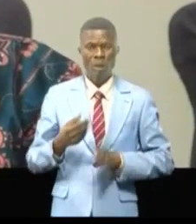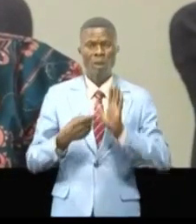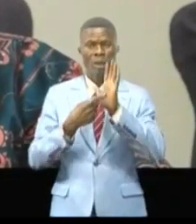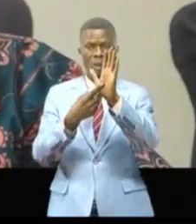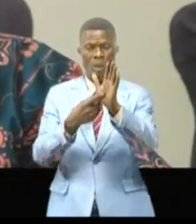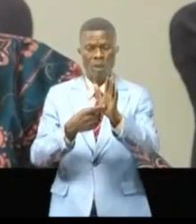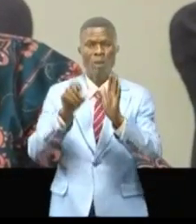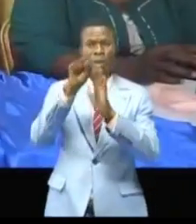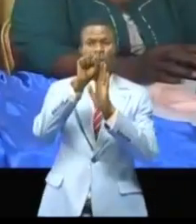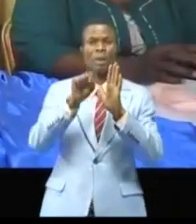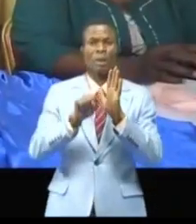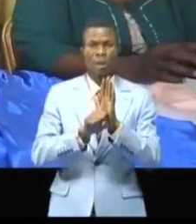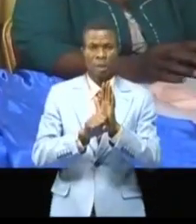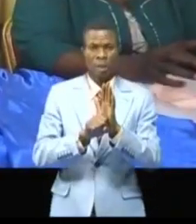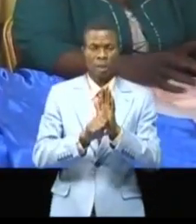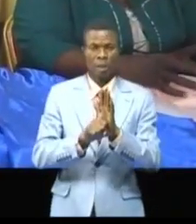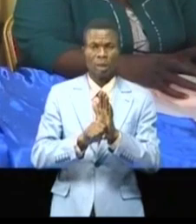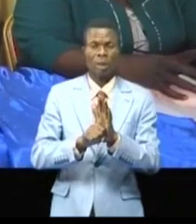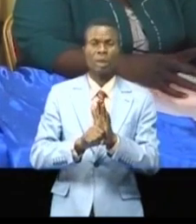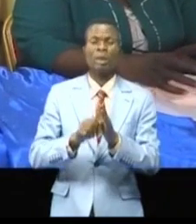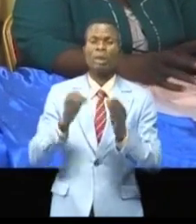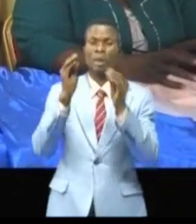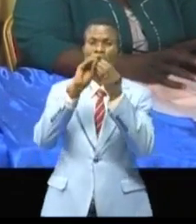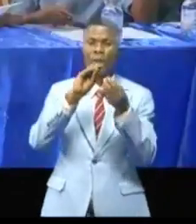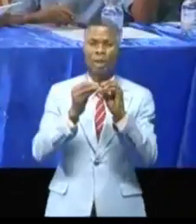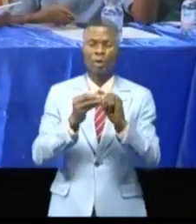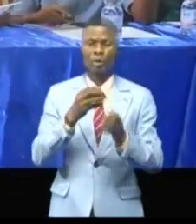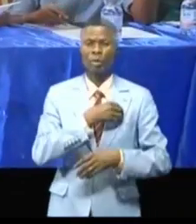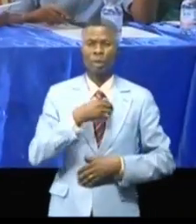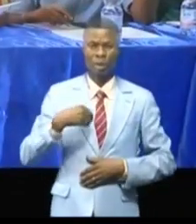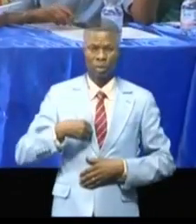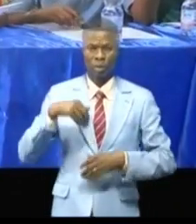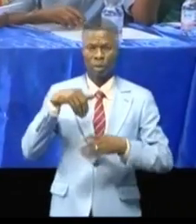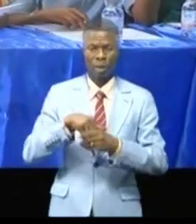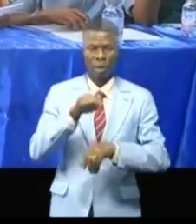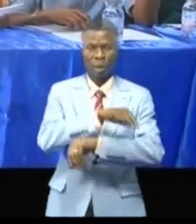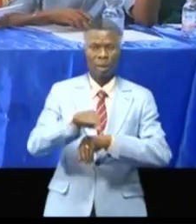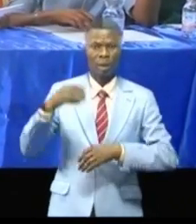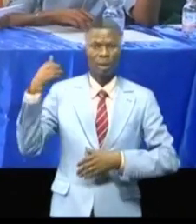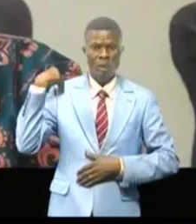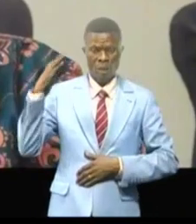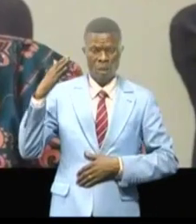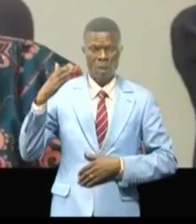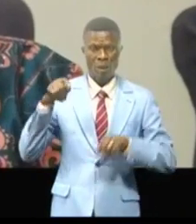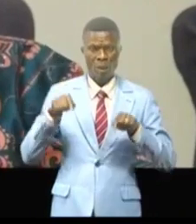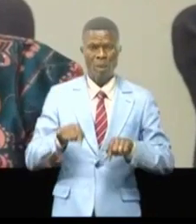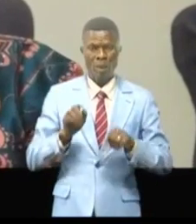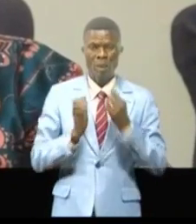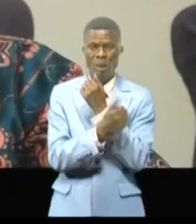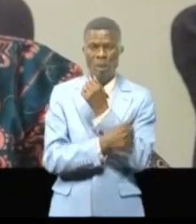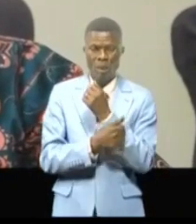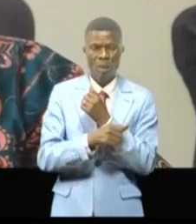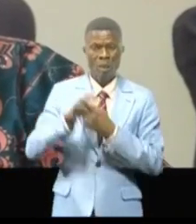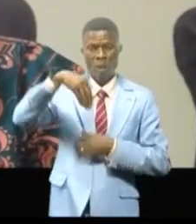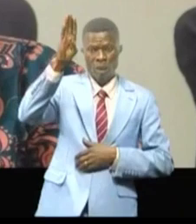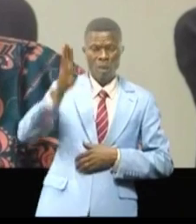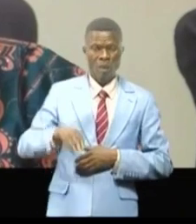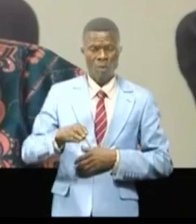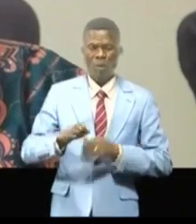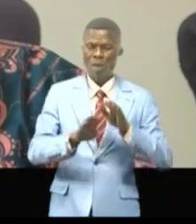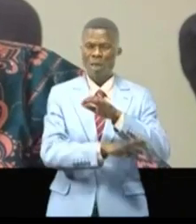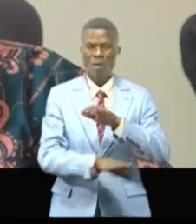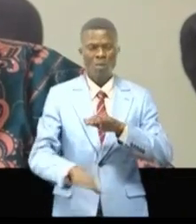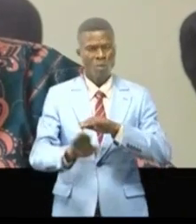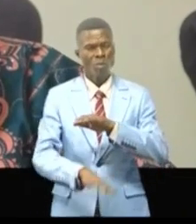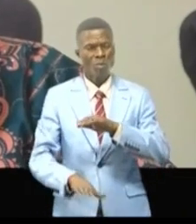les statistiques sur la représentativité de la femme dans les institutions en RDC, dont le pourcentage est en deçà